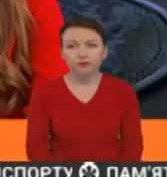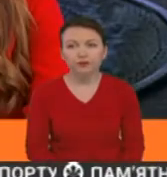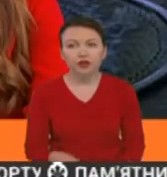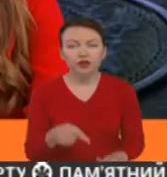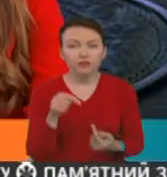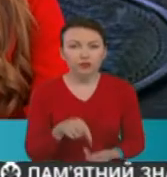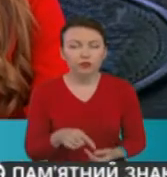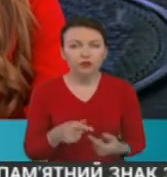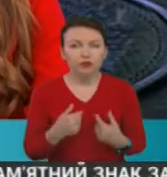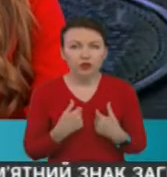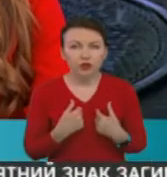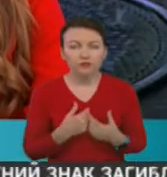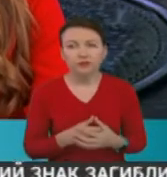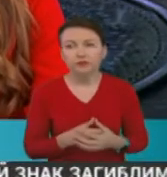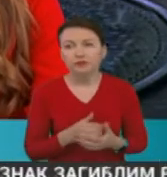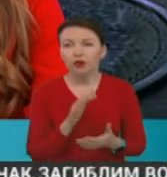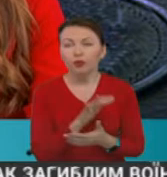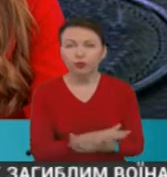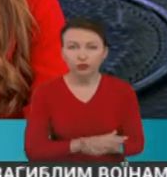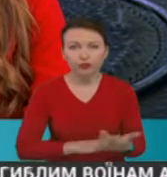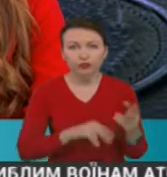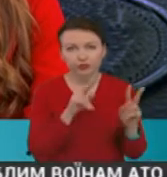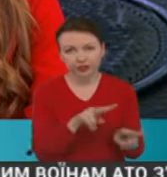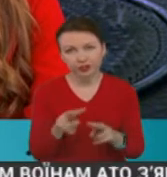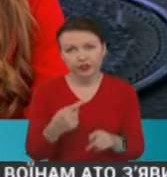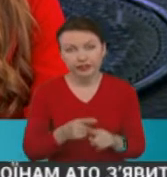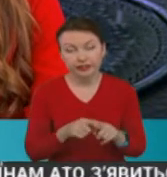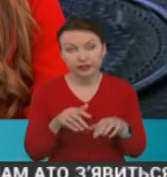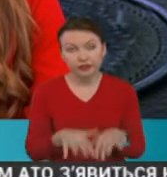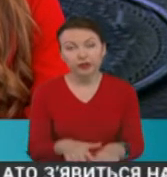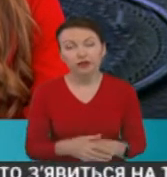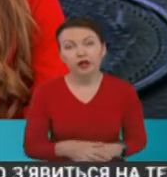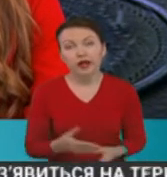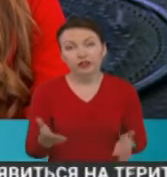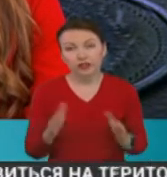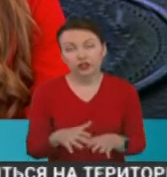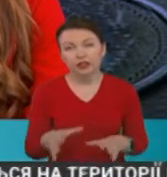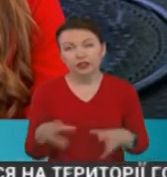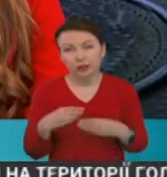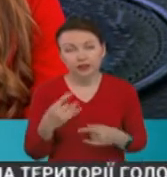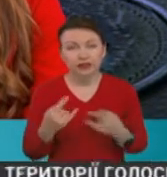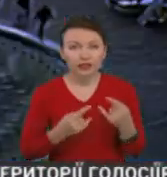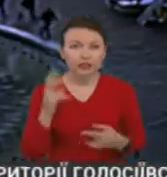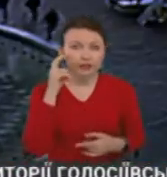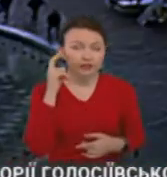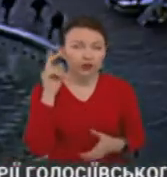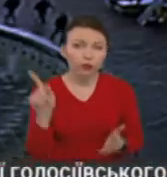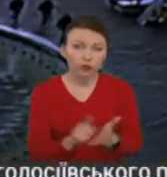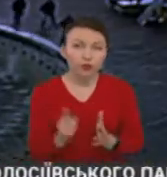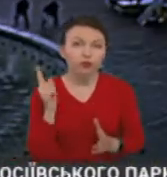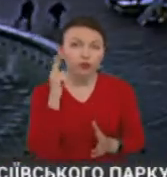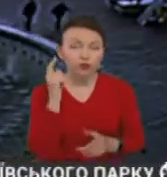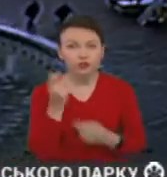Відповідно, я... Ми ж продовжуємо стежити за цією справою. Залишайтеся з нами на телеканалі «Київ» і обов'язково